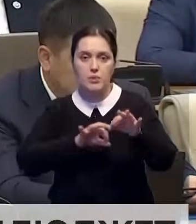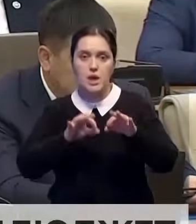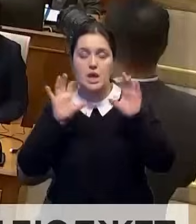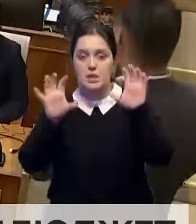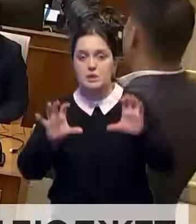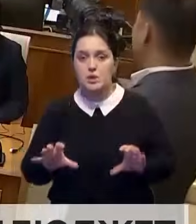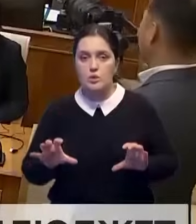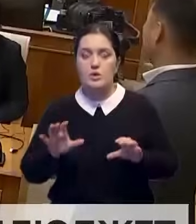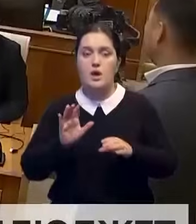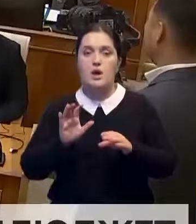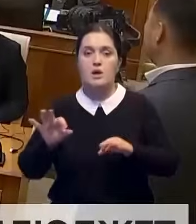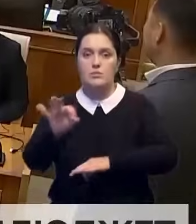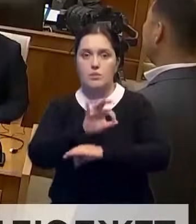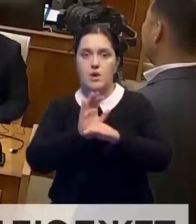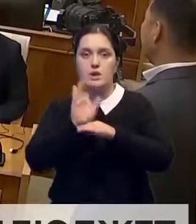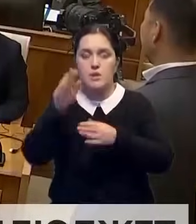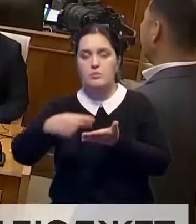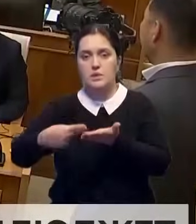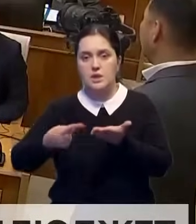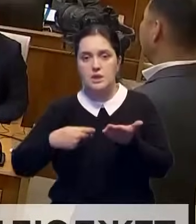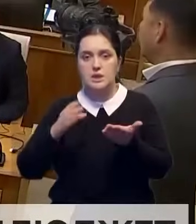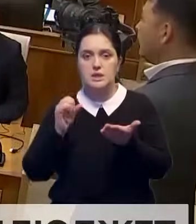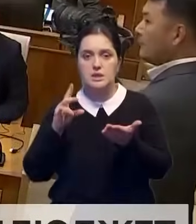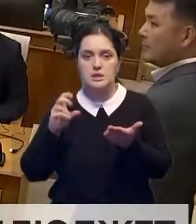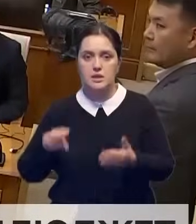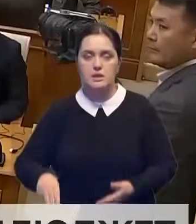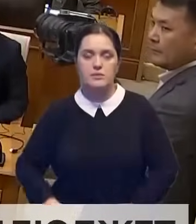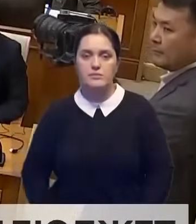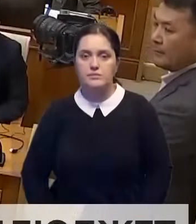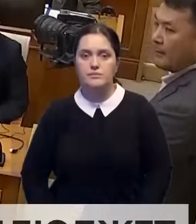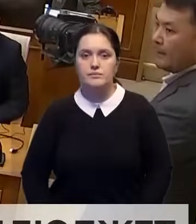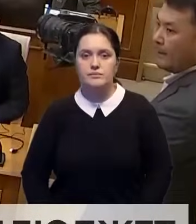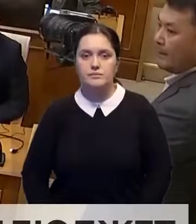инфраструктурных проектов. Законопроект направили на одобрение в Сенат.